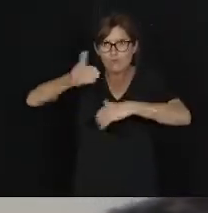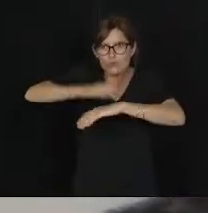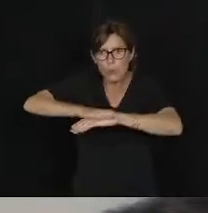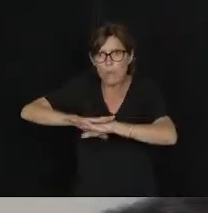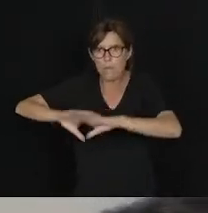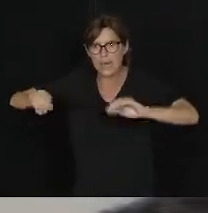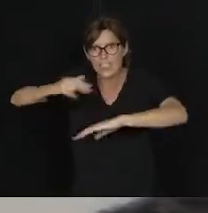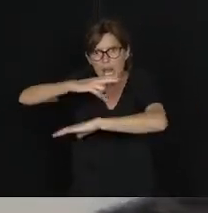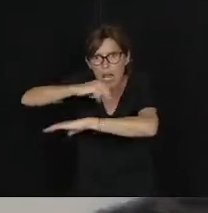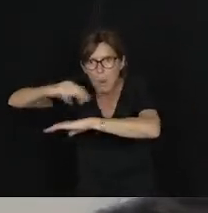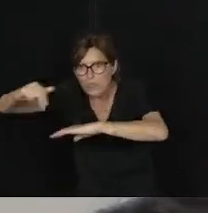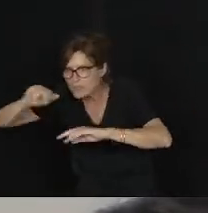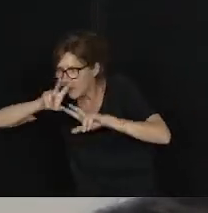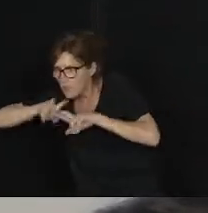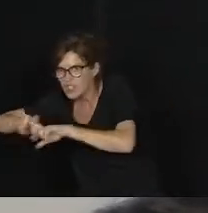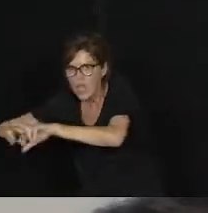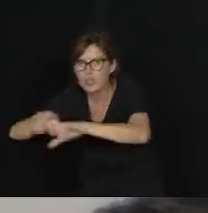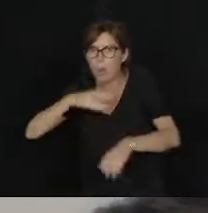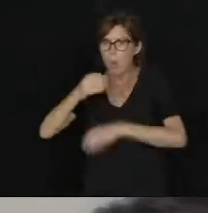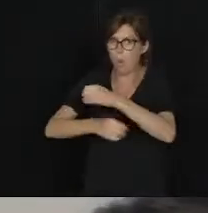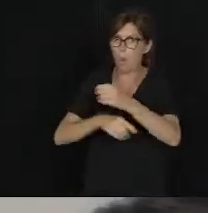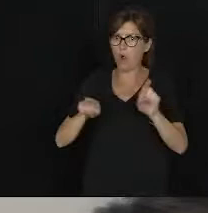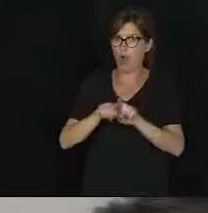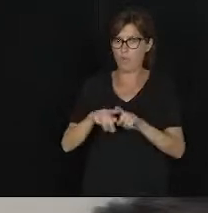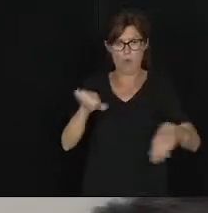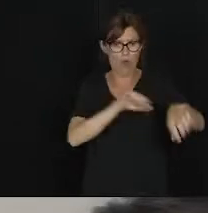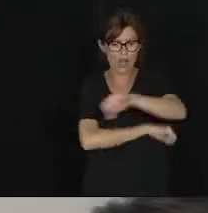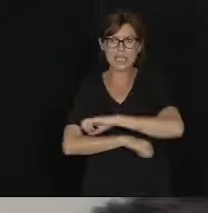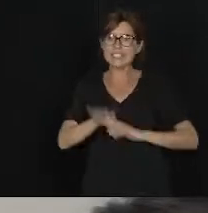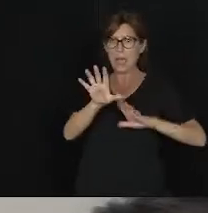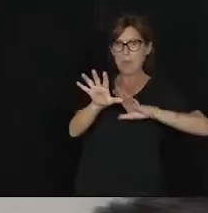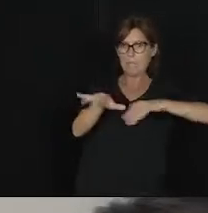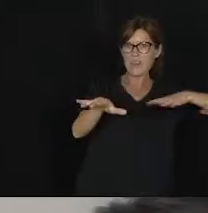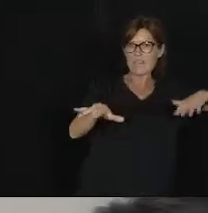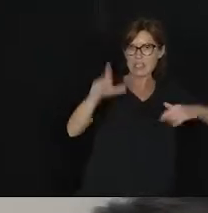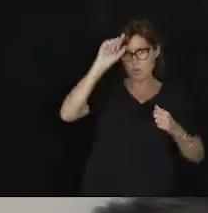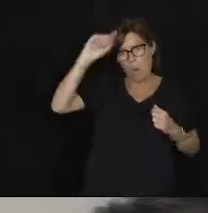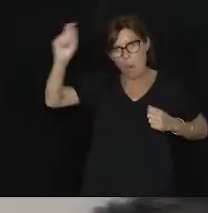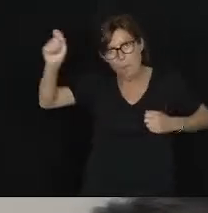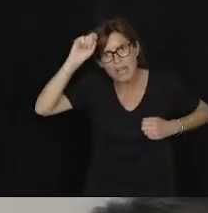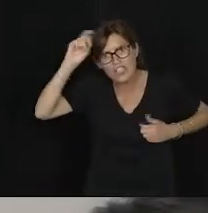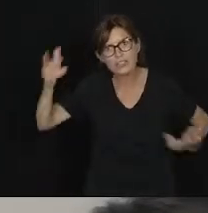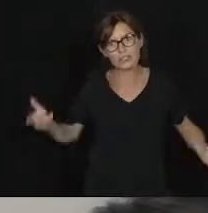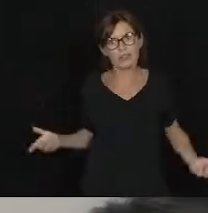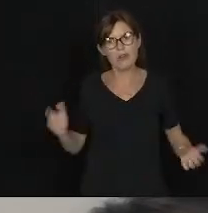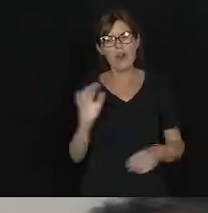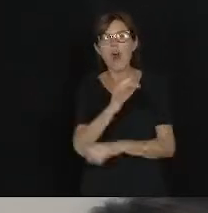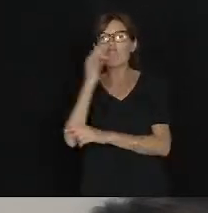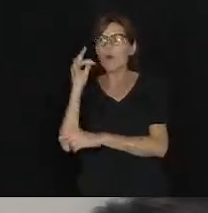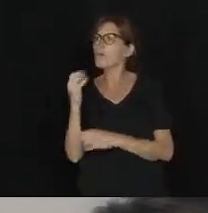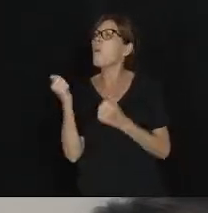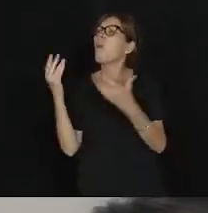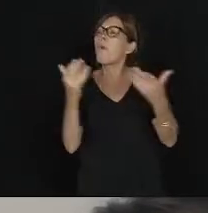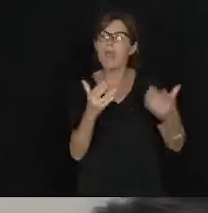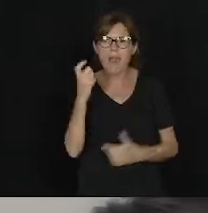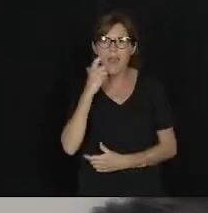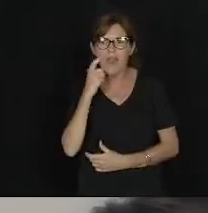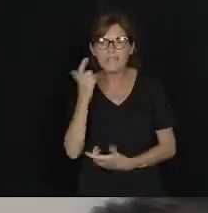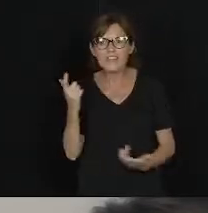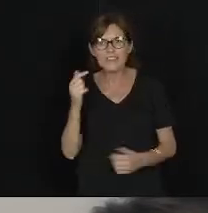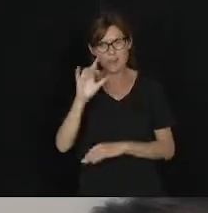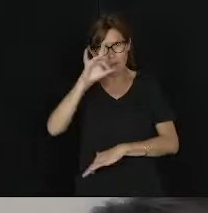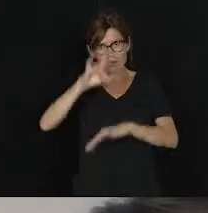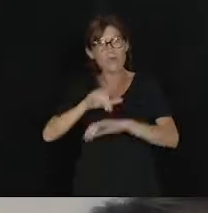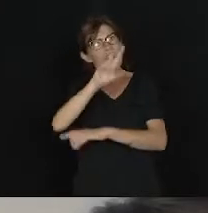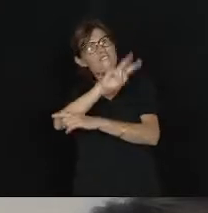manifestations commémoratives. Dans le cas français, combien d'élèves ont visité un musée ou un site de la Première et ou de la Seconde Guerre mondiale? Depuis une vingtaine